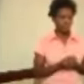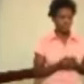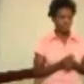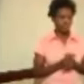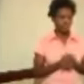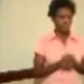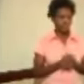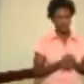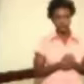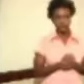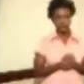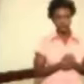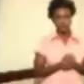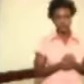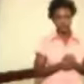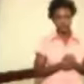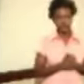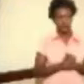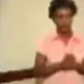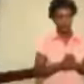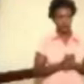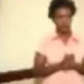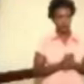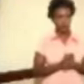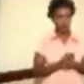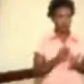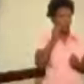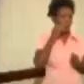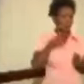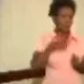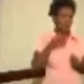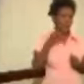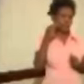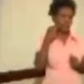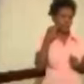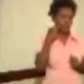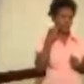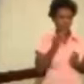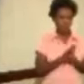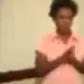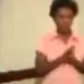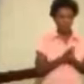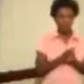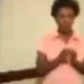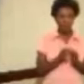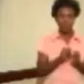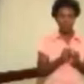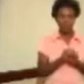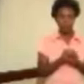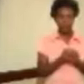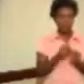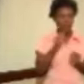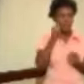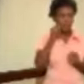Bien. Oh! Madame Maniga va-t-elle prendre 2 minutes pour répondre?